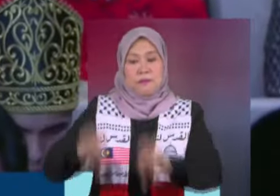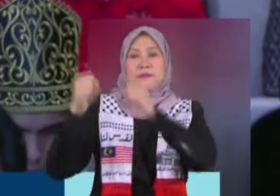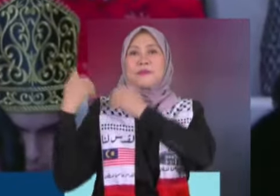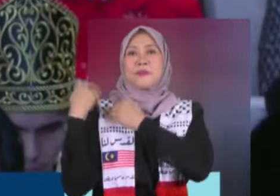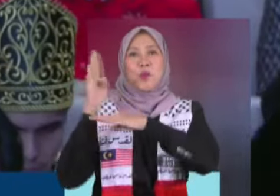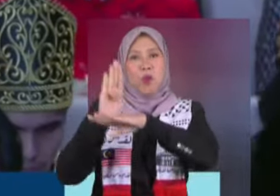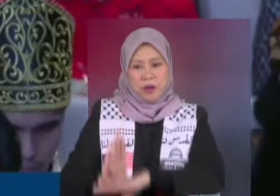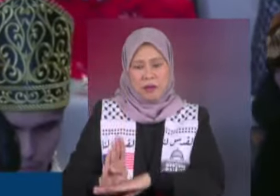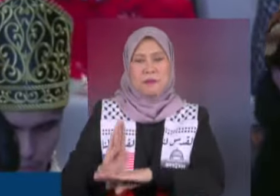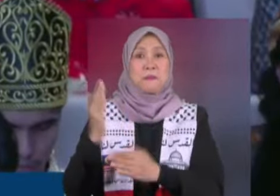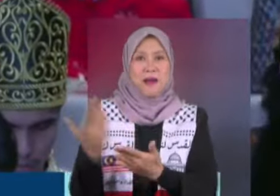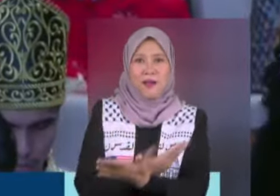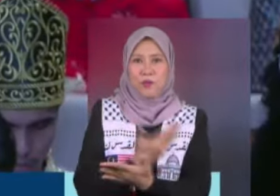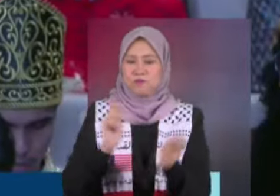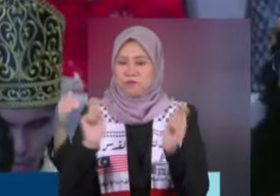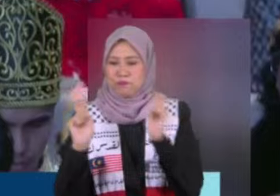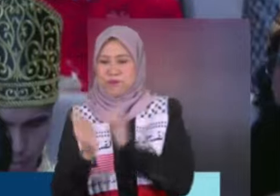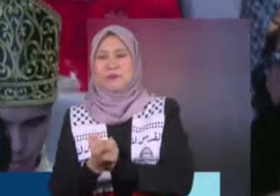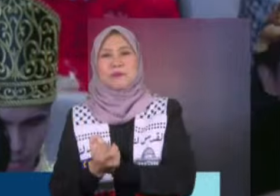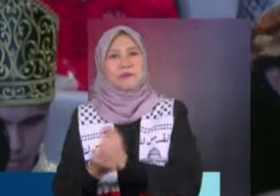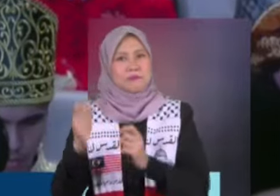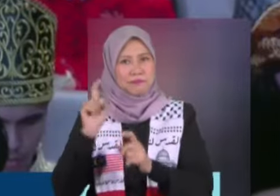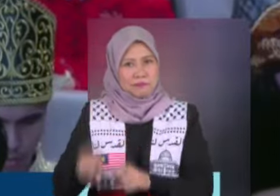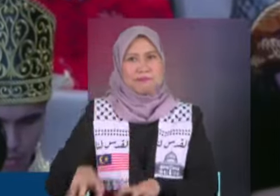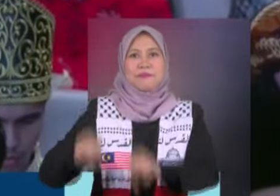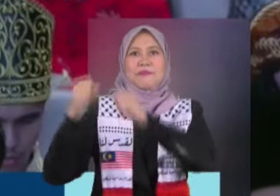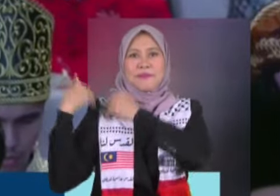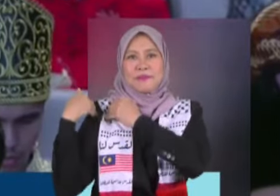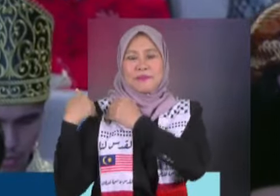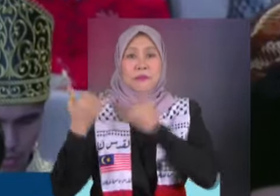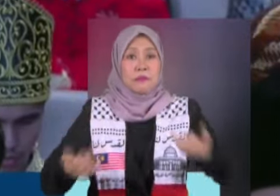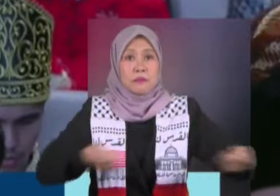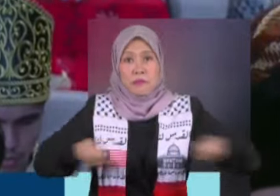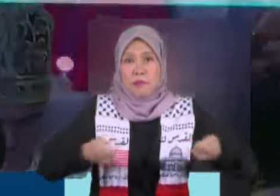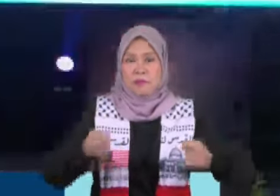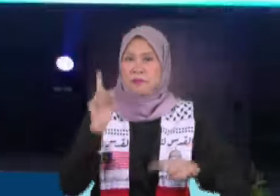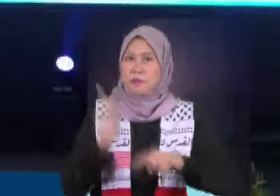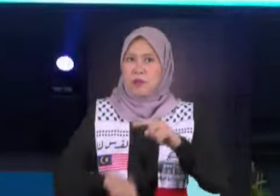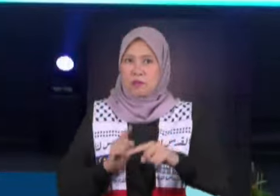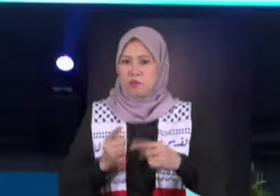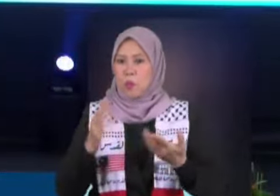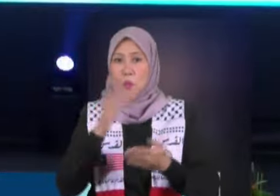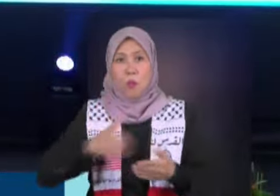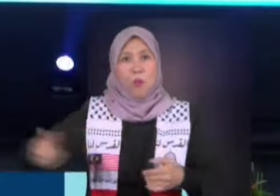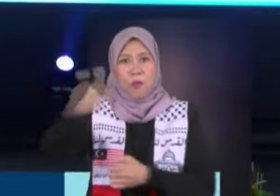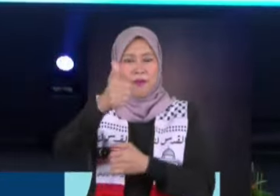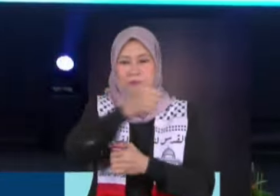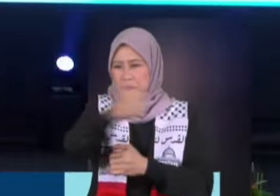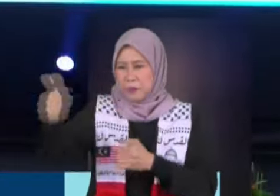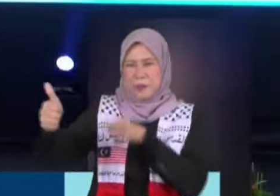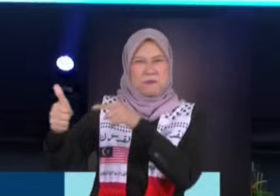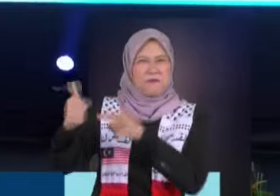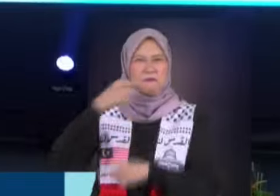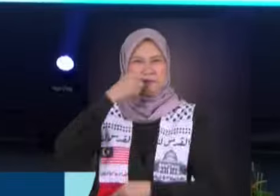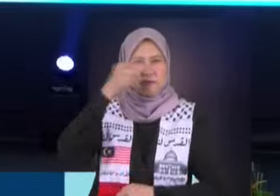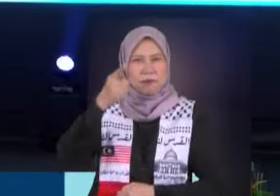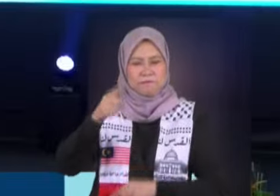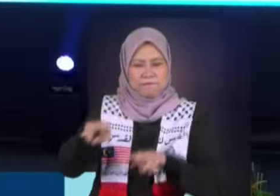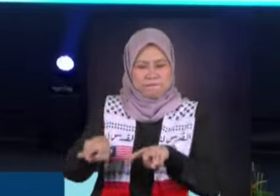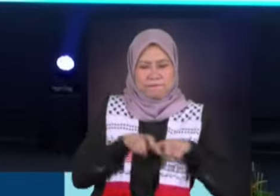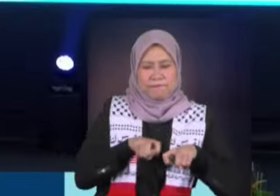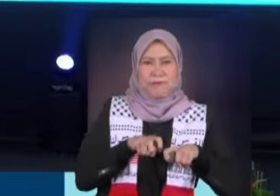lebih bertanggungjawab. Perdana Menteri menegaskan pentadbirannya tidak akan mengizinkan ketelanjuran pimpinan yang bersikap angkuh serta tamak